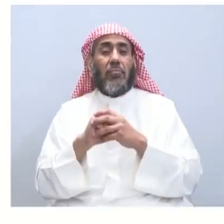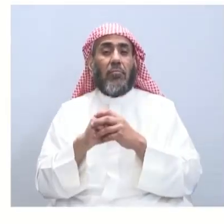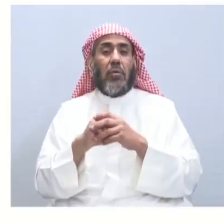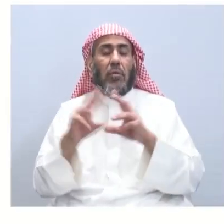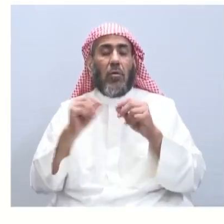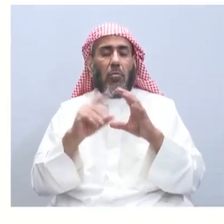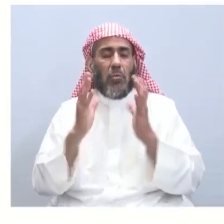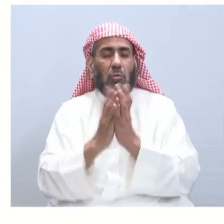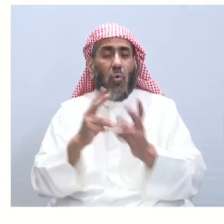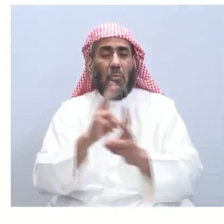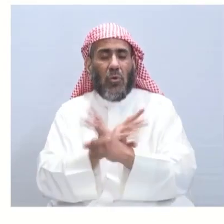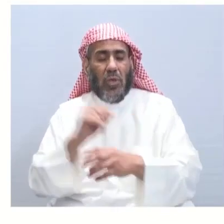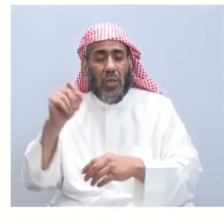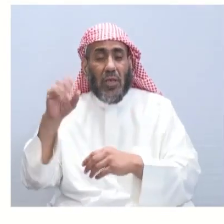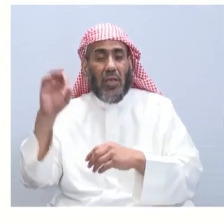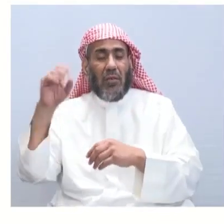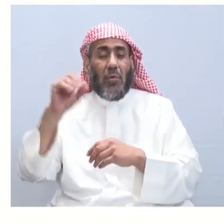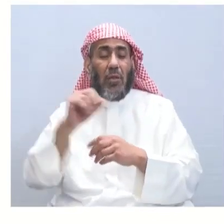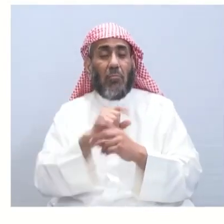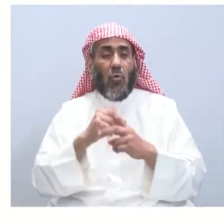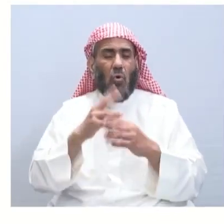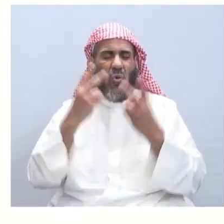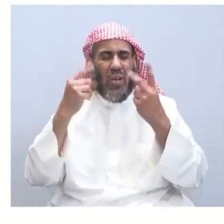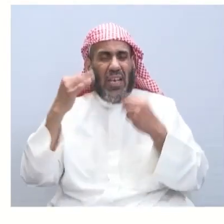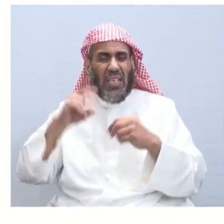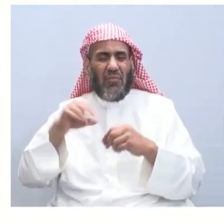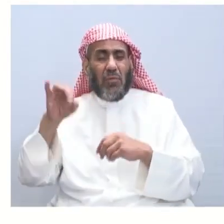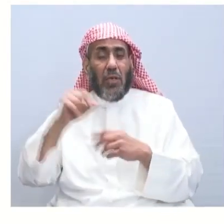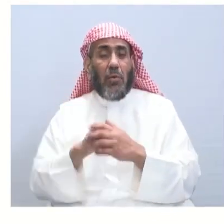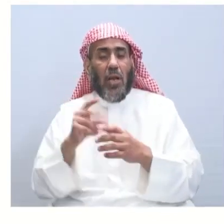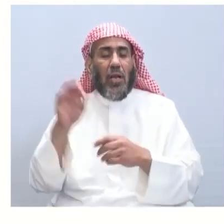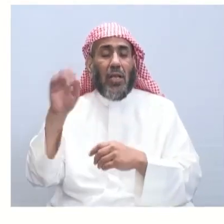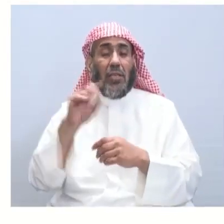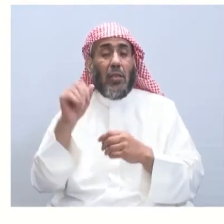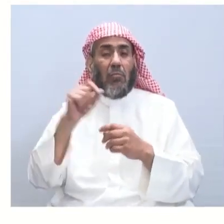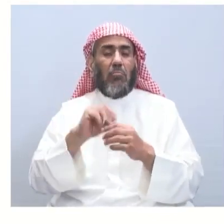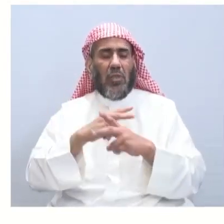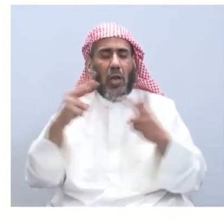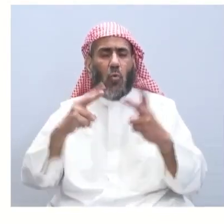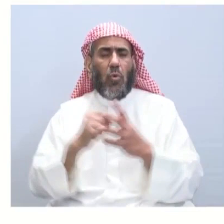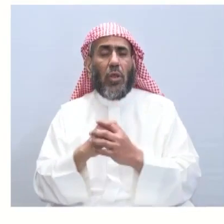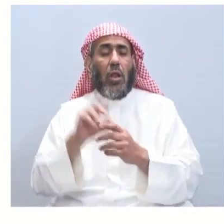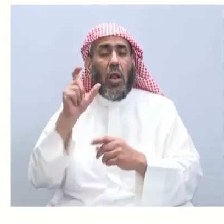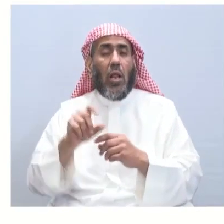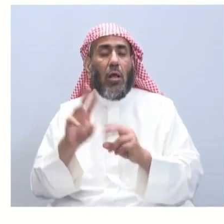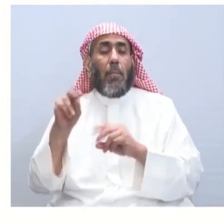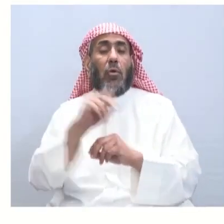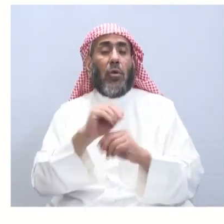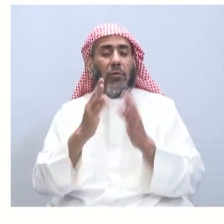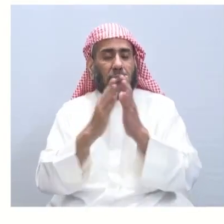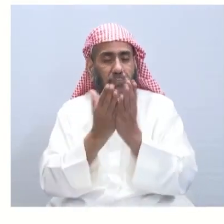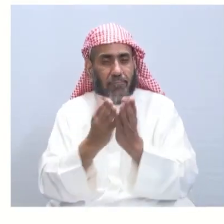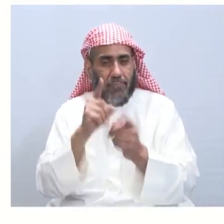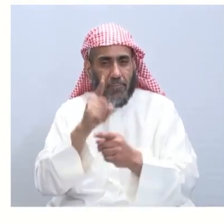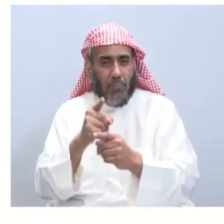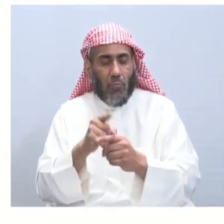امثلتها مجموعه عزله اللي انكيدو وهيثم بنهام وكذلك نزف من الرمال لحسن البطران وامثله كثيره لكن هذه مذكوره في عندك